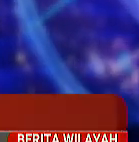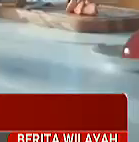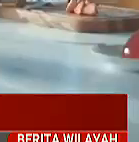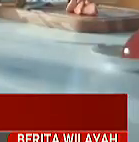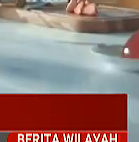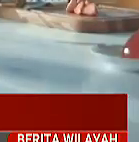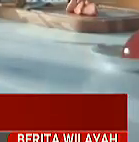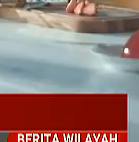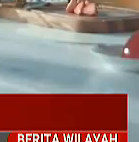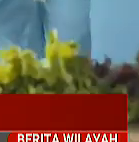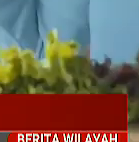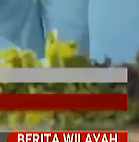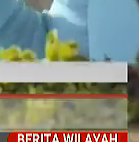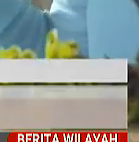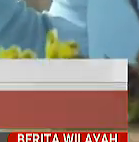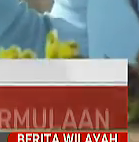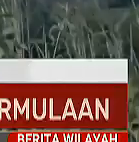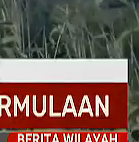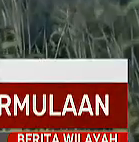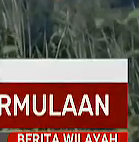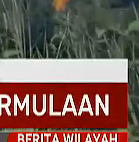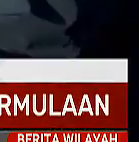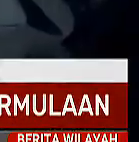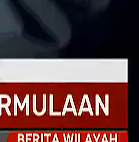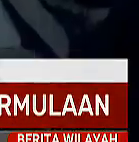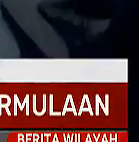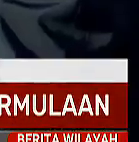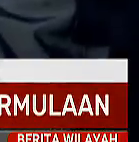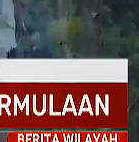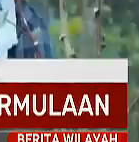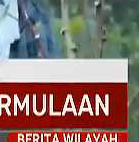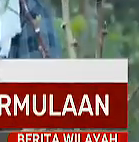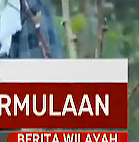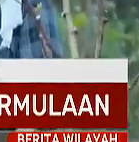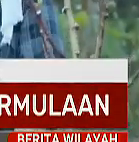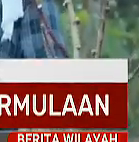My Digital sasar buka setengah juta peluang pekerjaan.